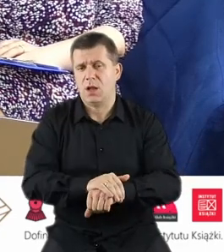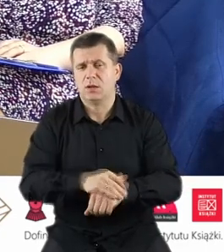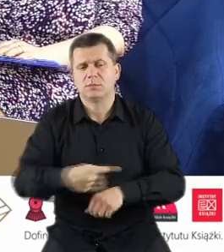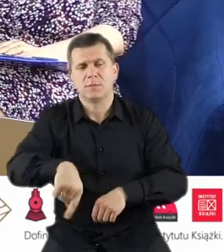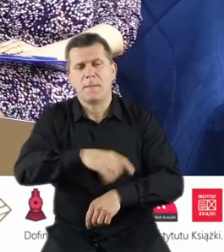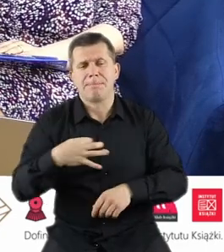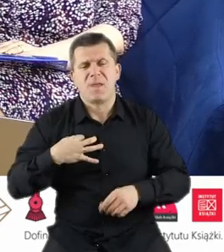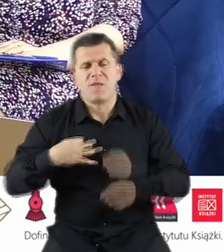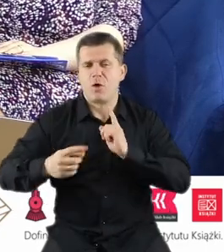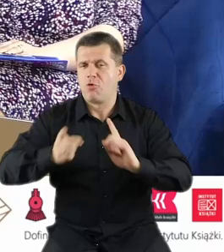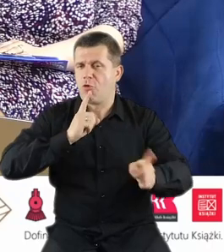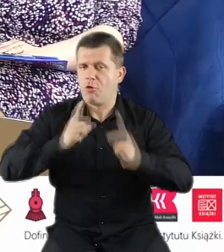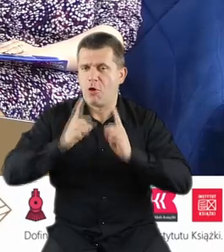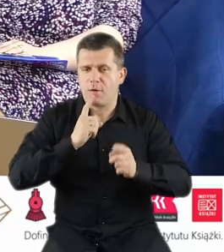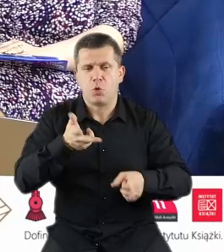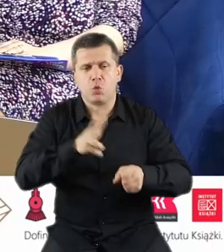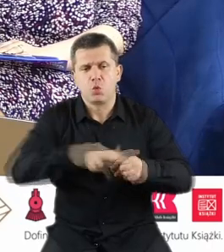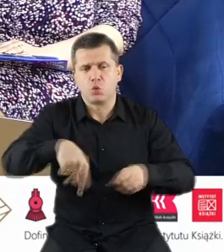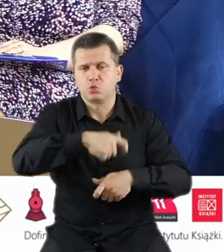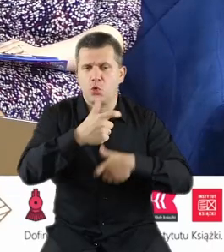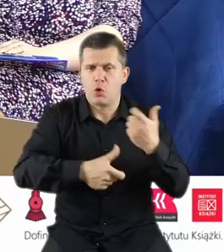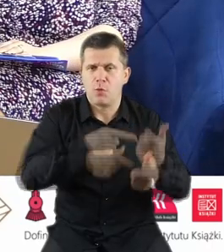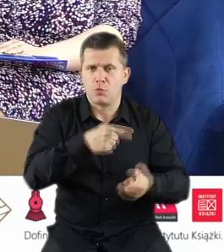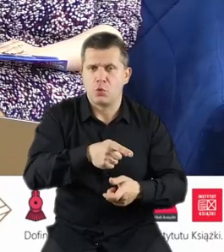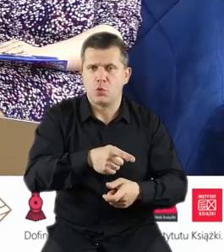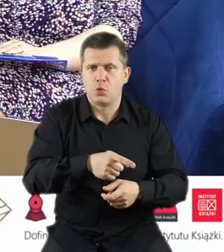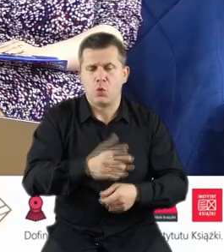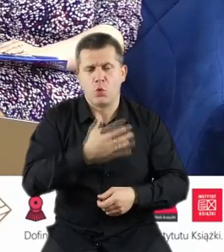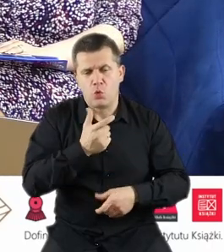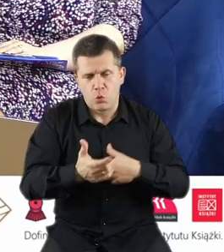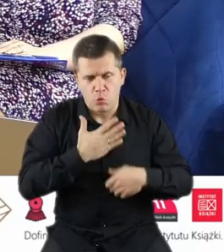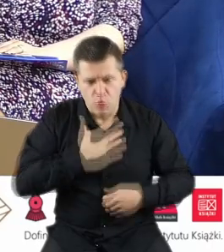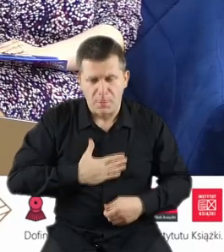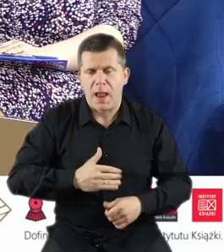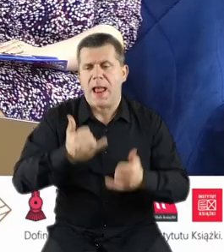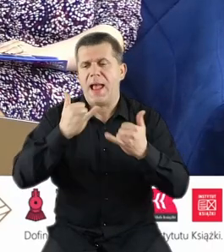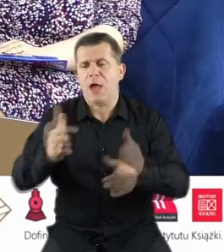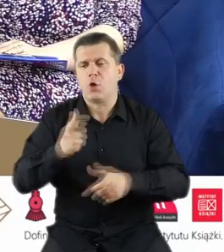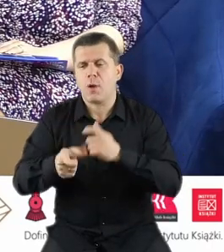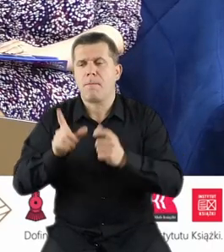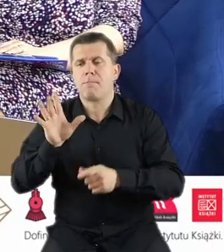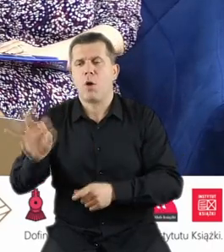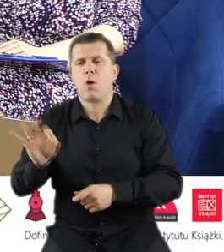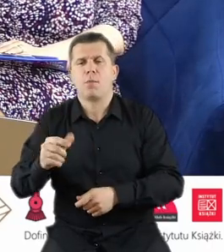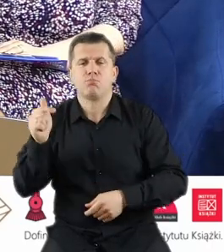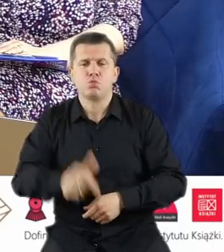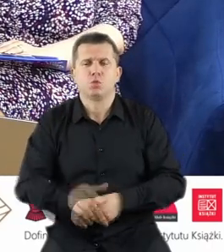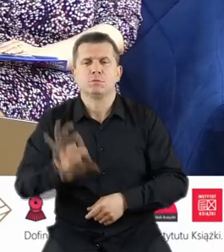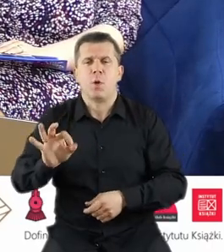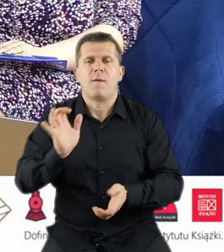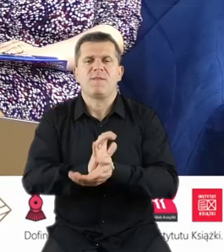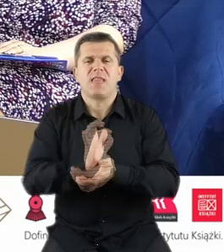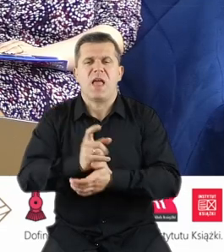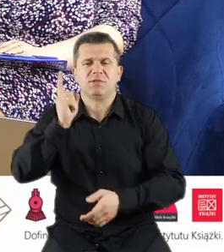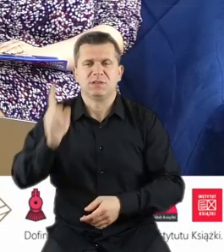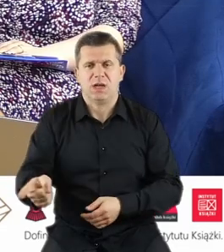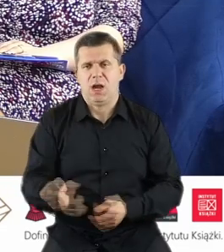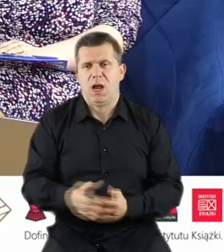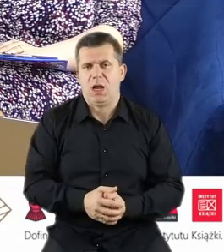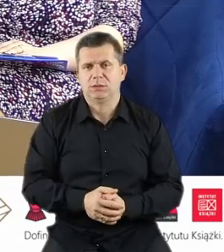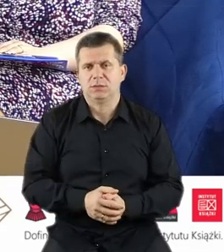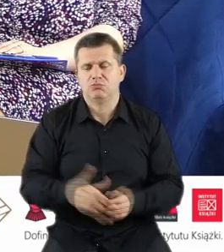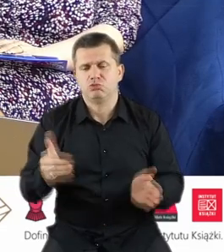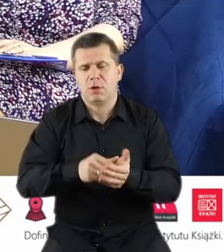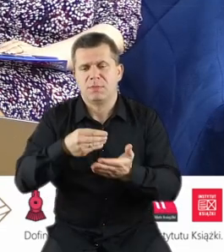rozmowach wynika, że niektórzy robią, bo to lubią, a inni robią, bo muszą, bo wydawca kazał, albo bo po prostu trzeba